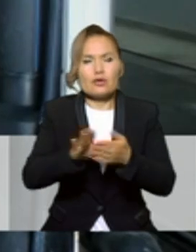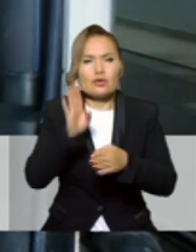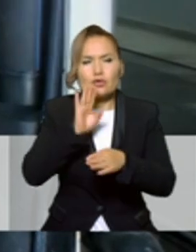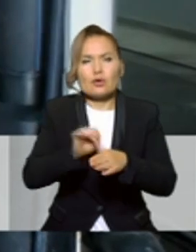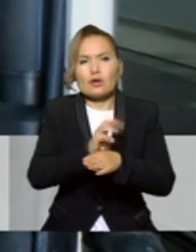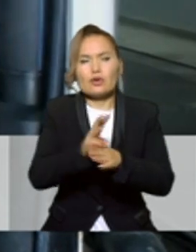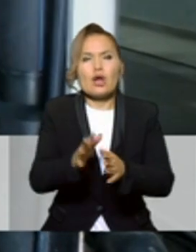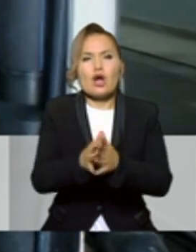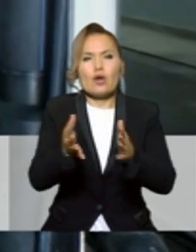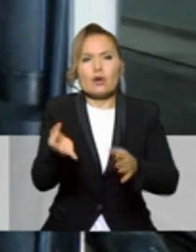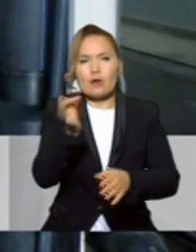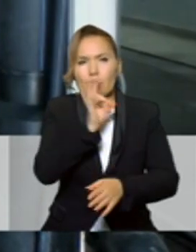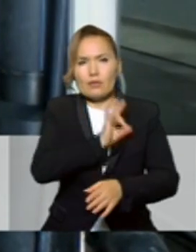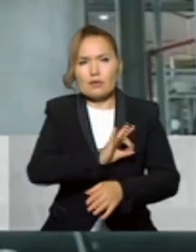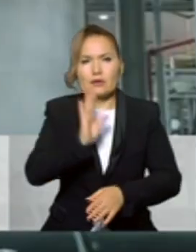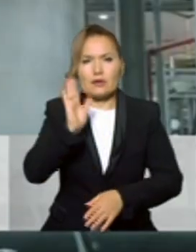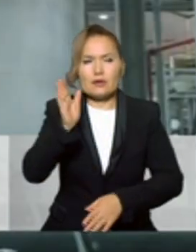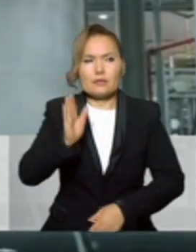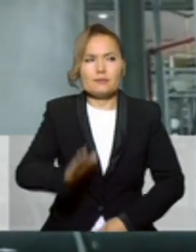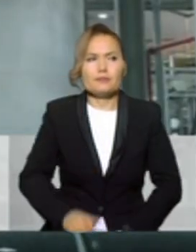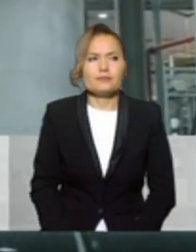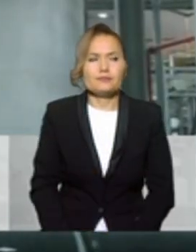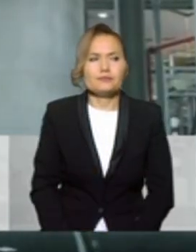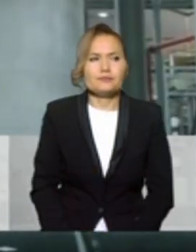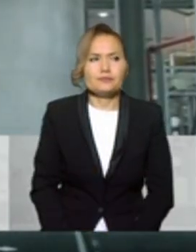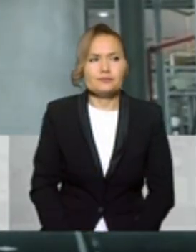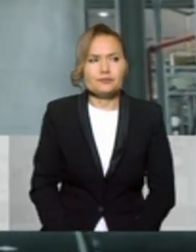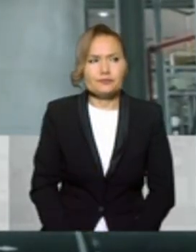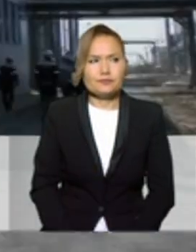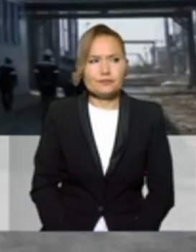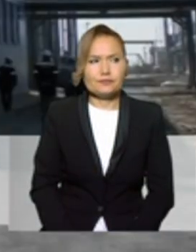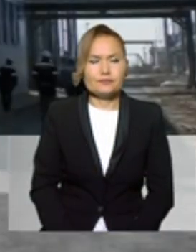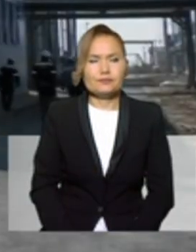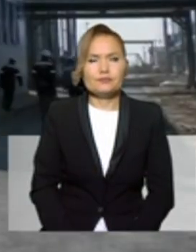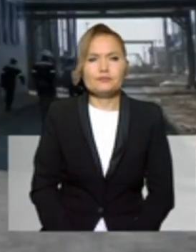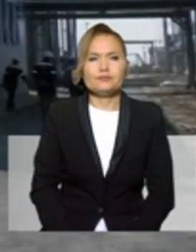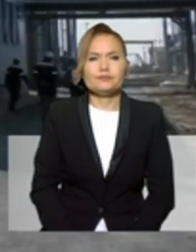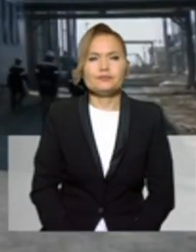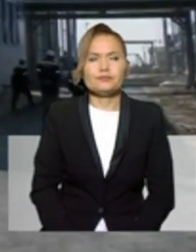Жақсыбек Кемал, Ақсындар Табылды, Қазақстан ұлттық телеарнасы, Маңғыстау облысы.